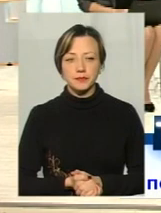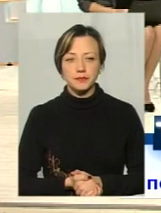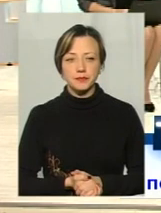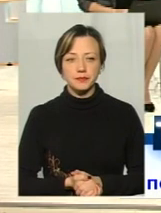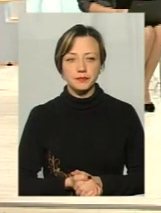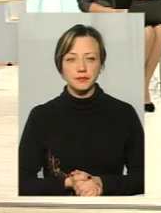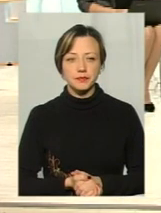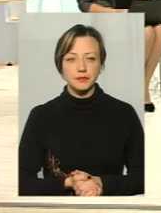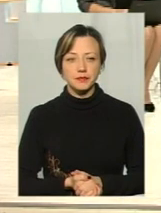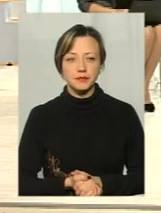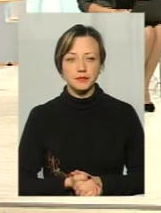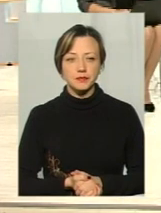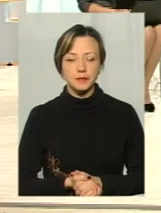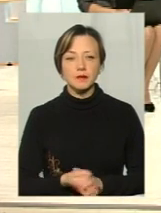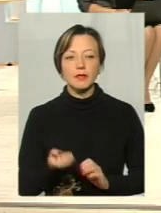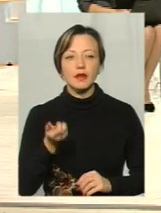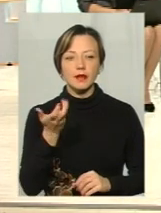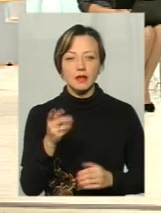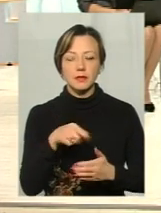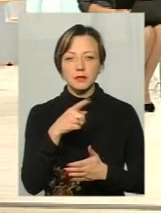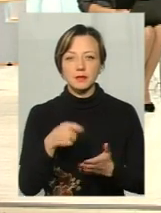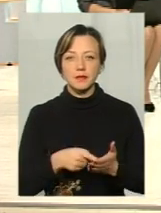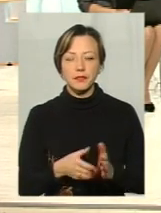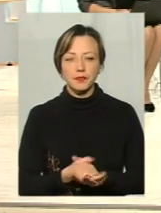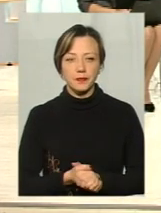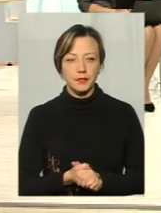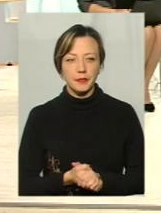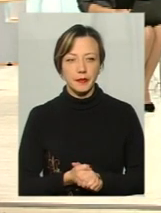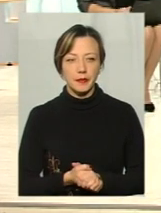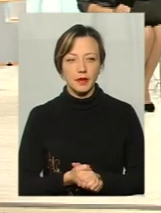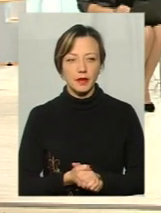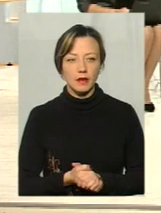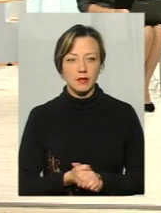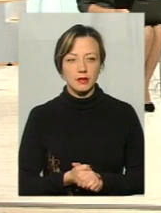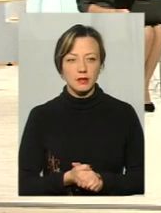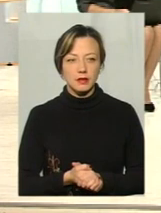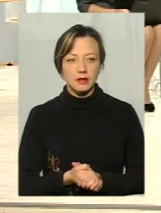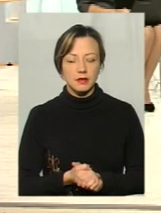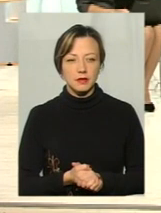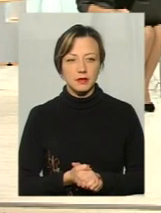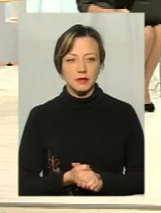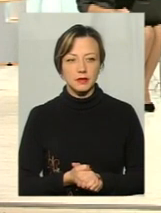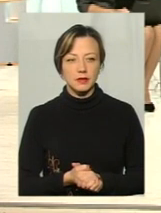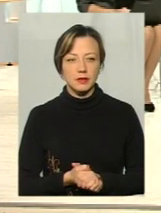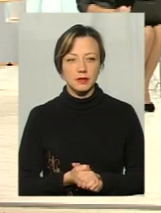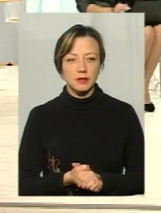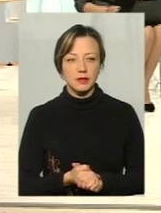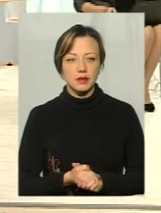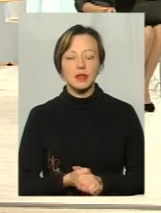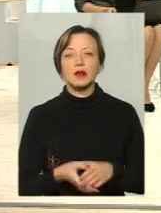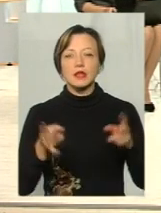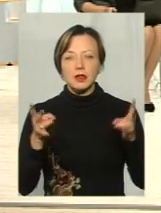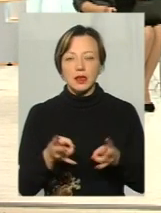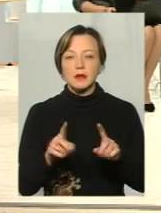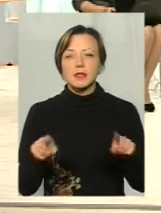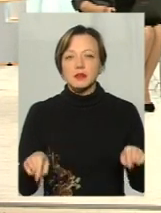Пане Леонід, у нас є ще декілька питань, думку в кінці підрезюмувати. Мови нема, треба